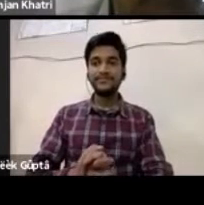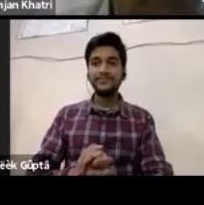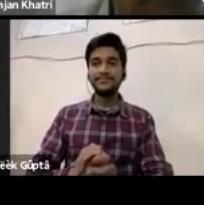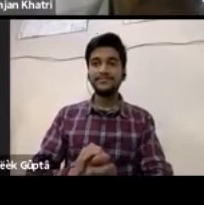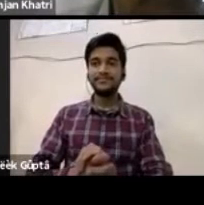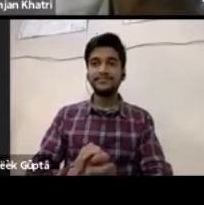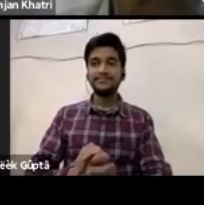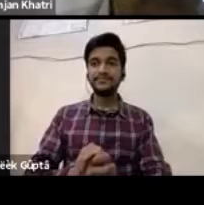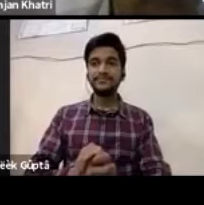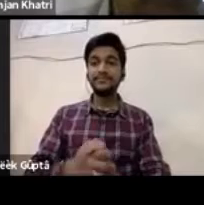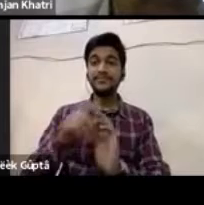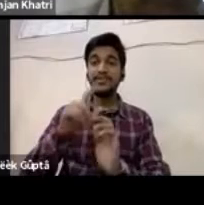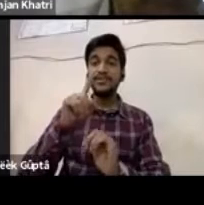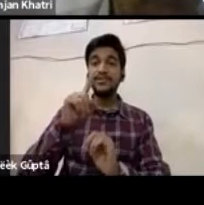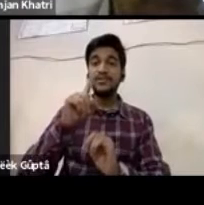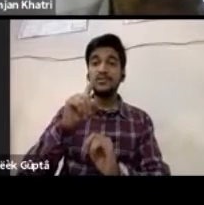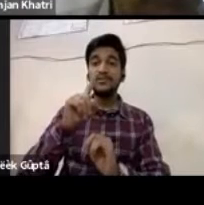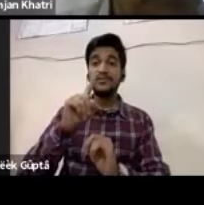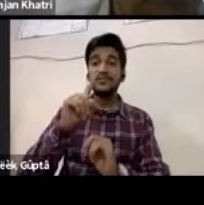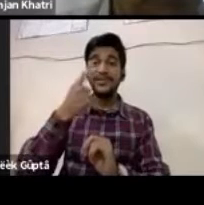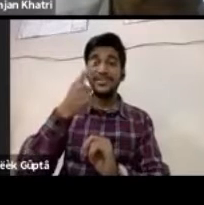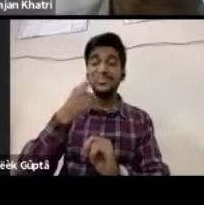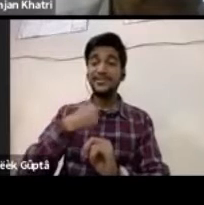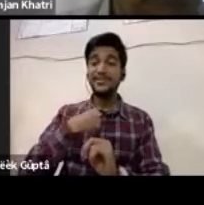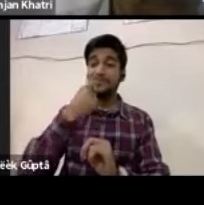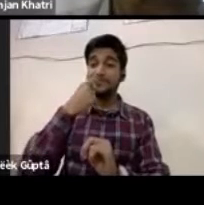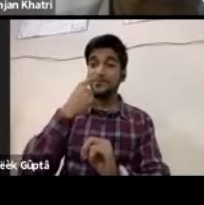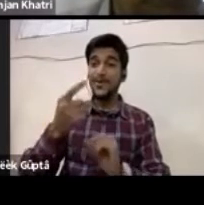फर्स्ट ऑफ ऑल मैं सार्थक को अपना